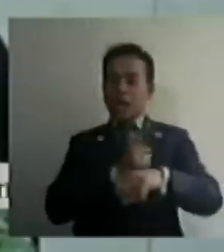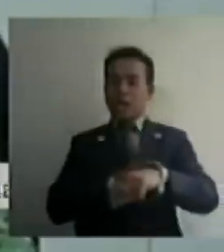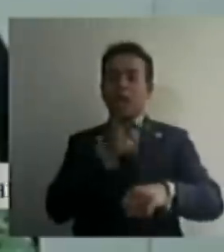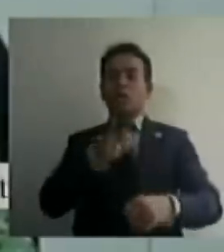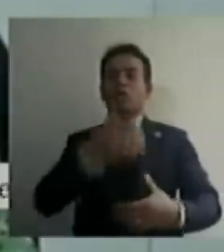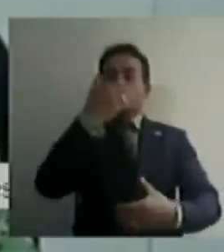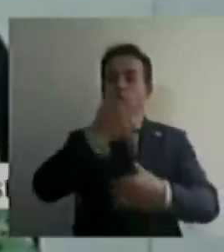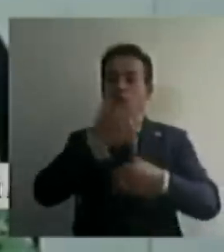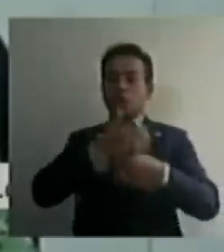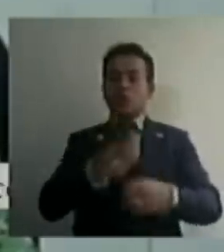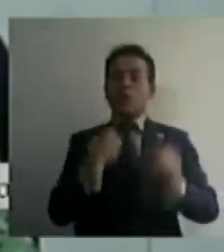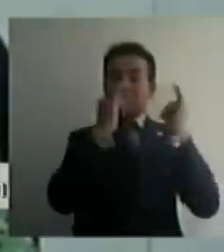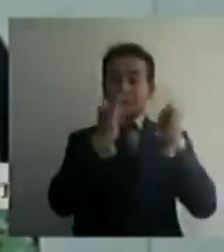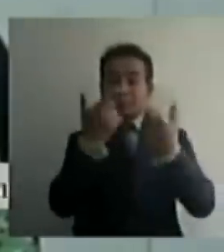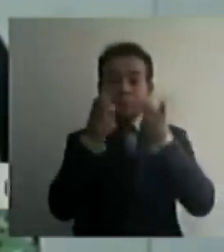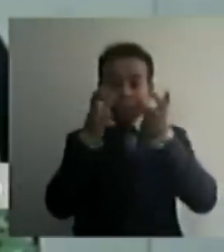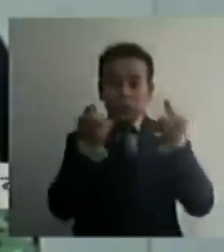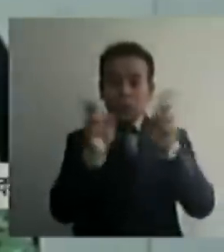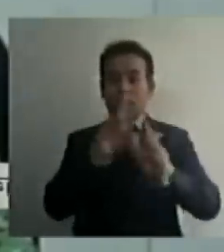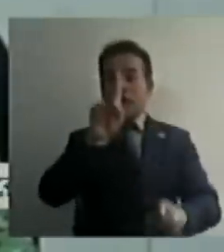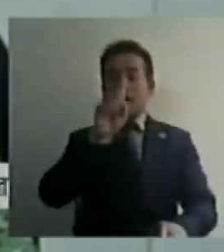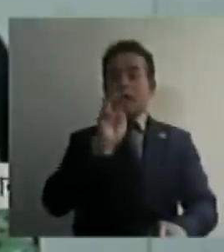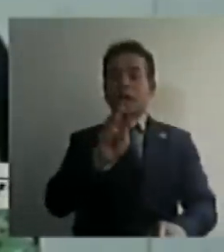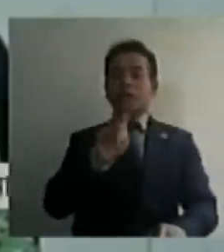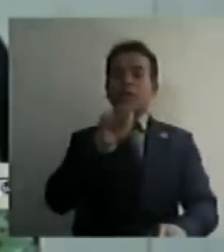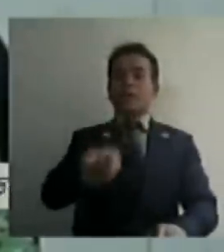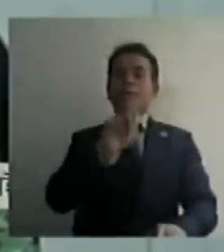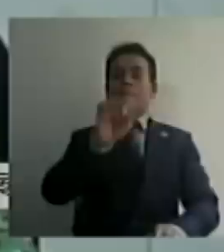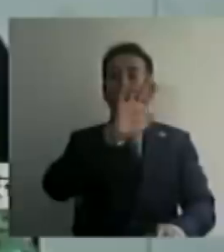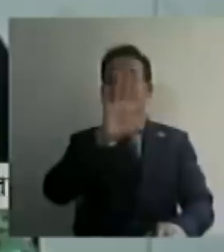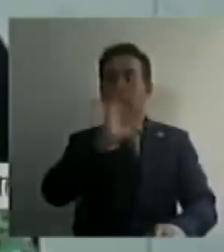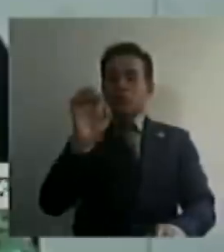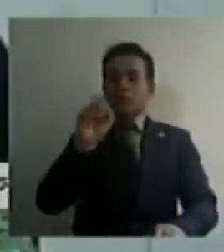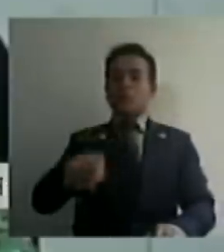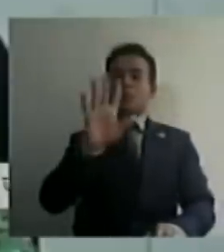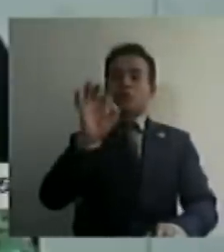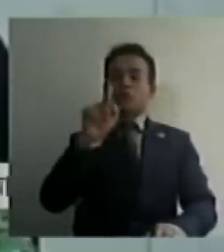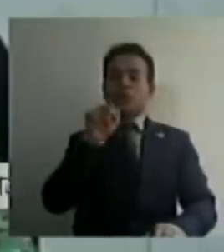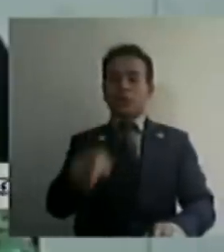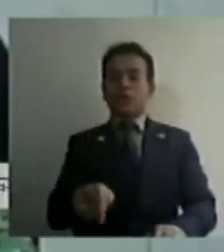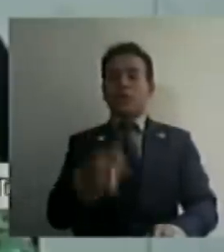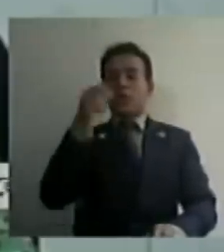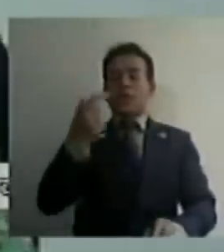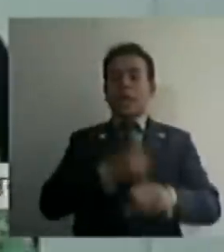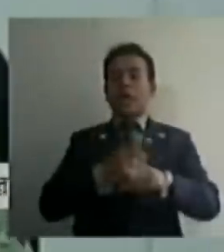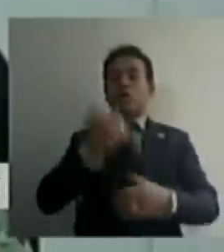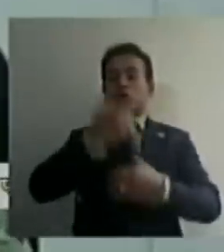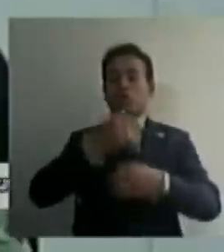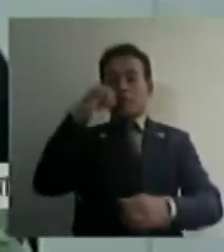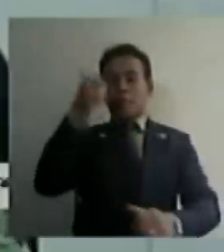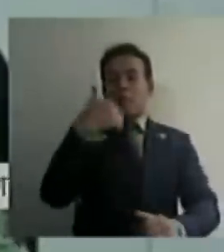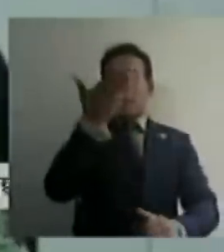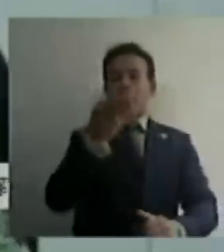এবং ঢাকা সিটির বাইরে দেশের বিভিন্ন হাসপাতালে আইসোলেশন সজ্জা আছে ৬১৪৩টি এবং